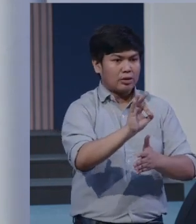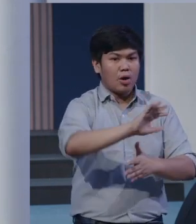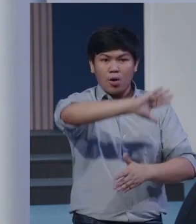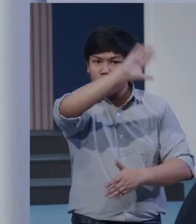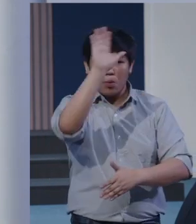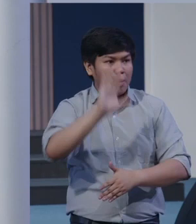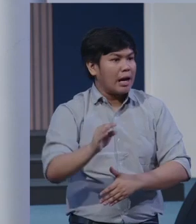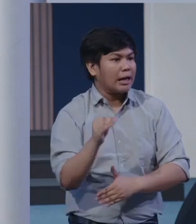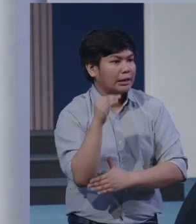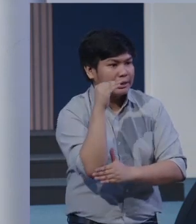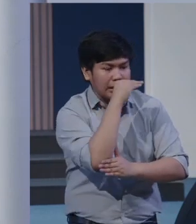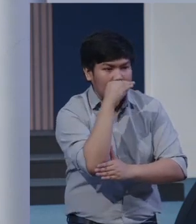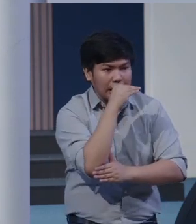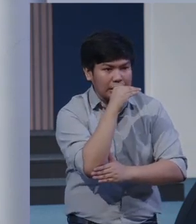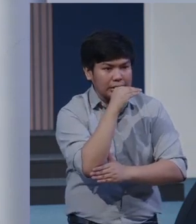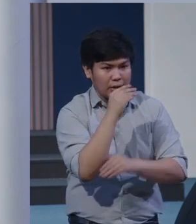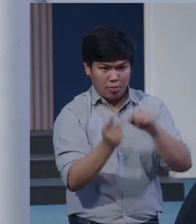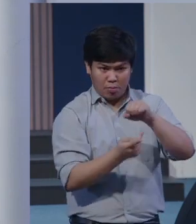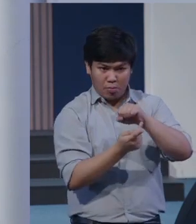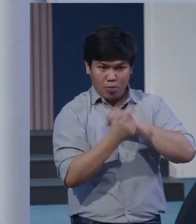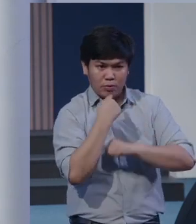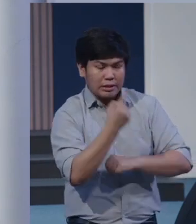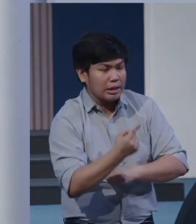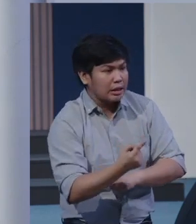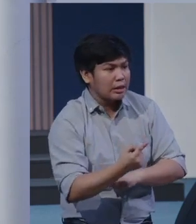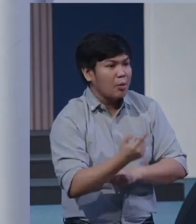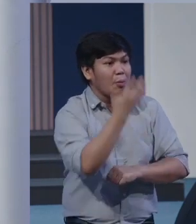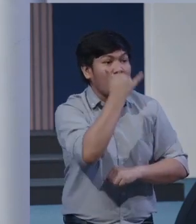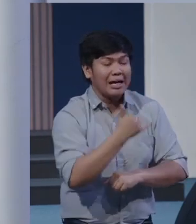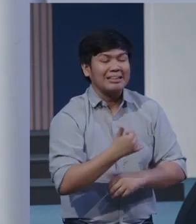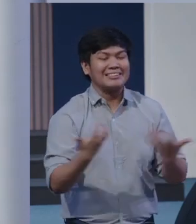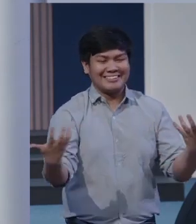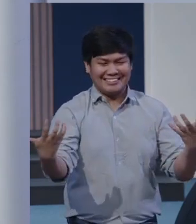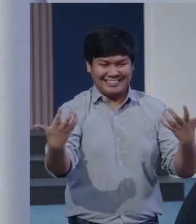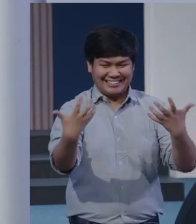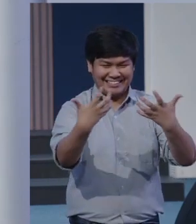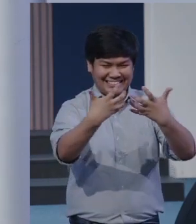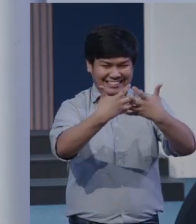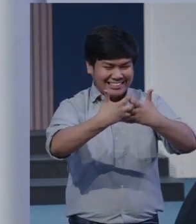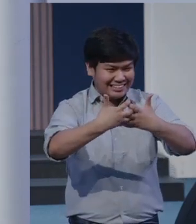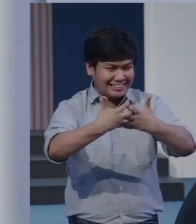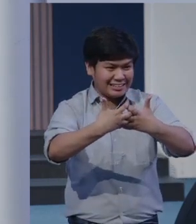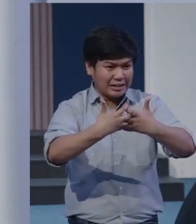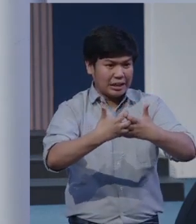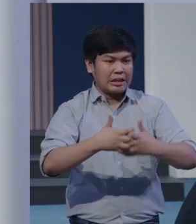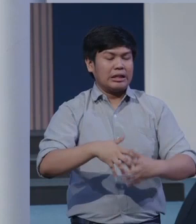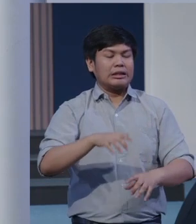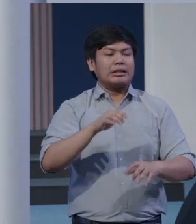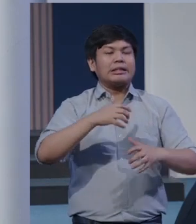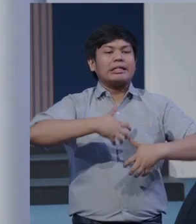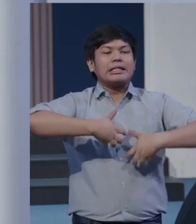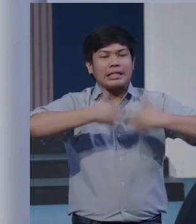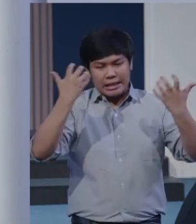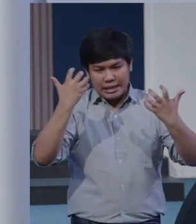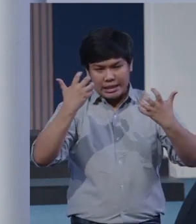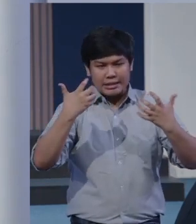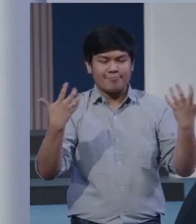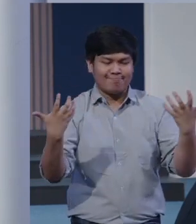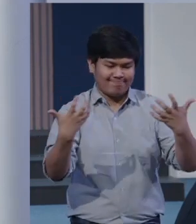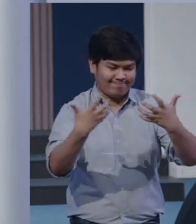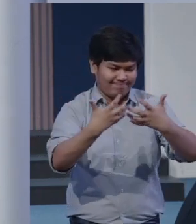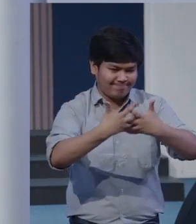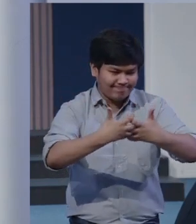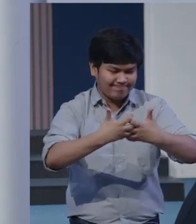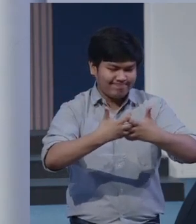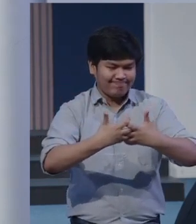not lie Kasama po iyon doon sa mga bagay that we have to put away